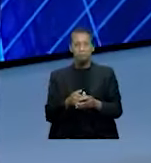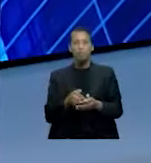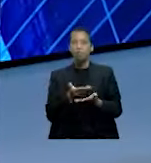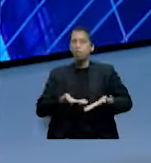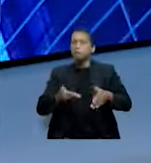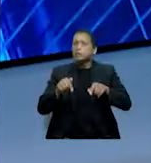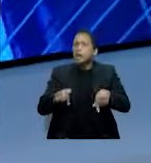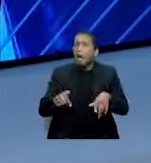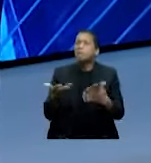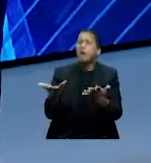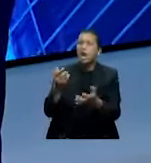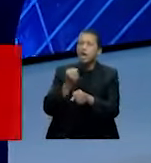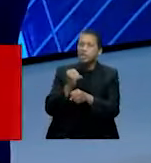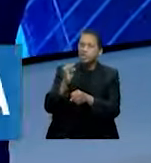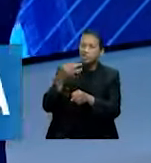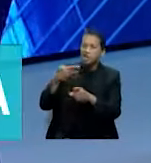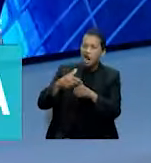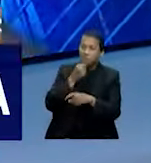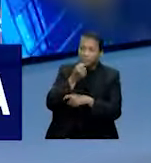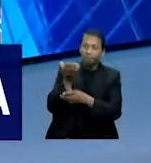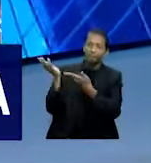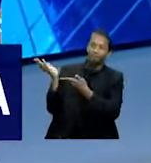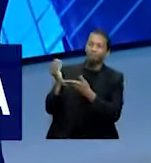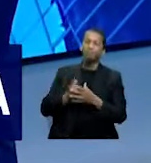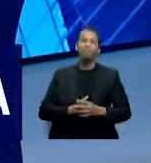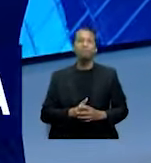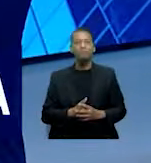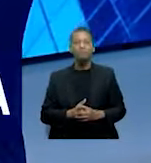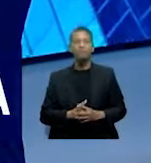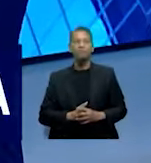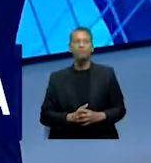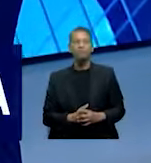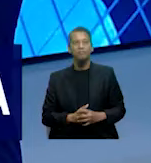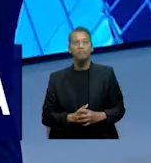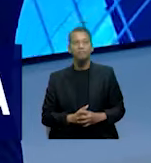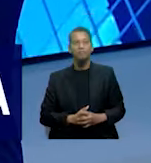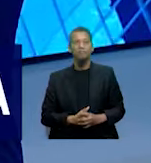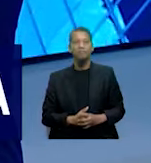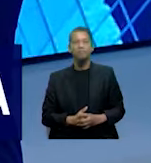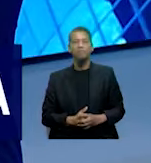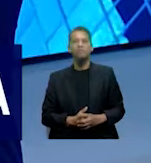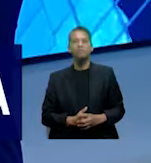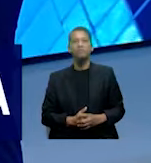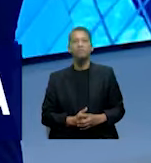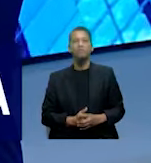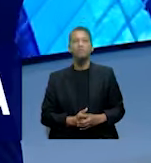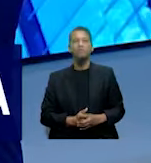lokasi sudah ada Gisela Nur Rahma. Gisela, selamat siang. Apakah ada orang tua yang datang ke sana hari ini?